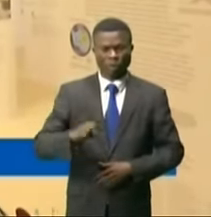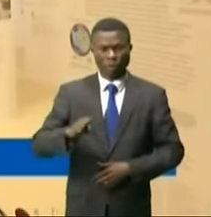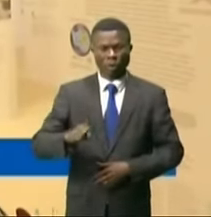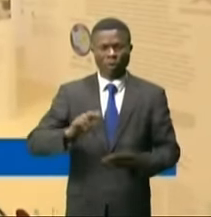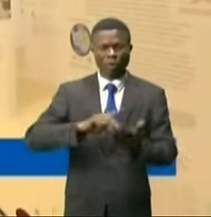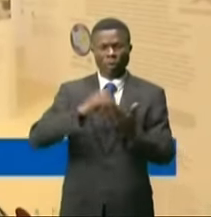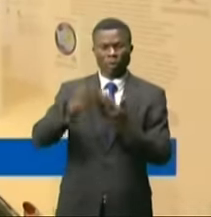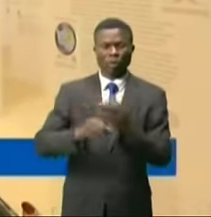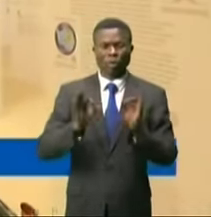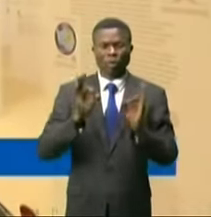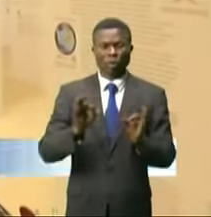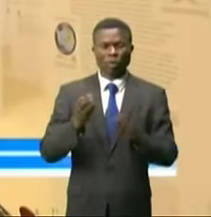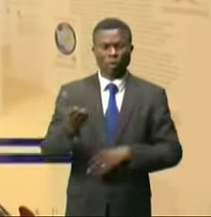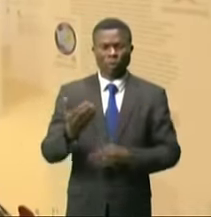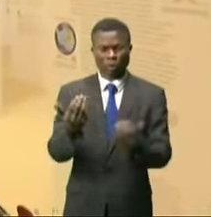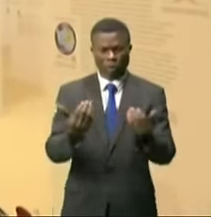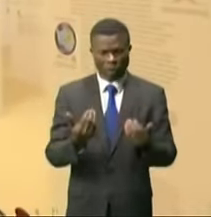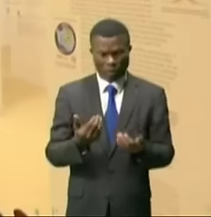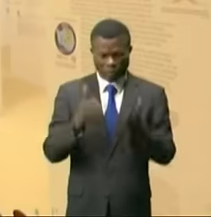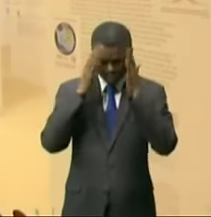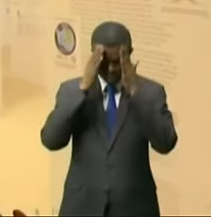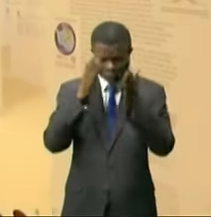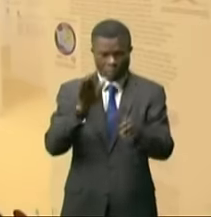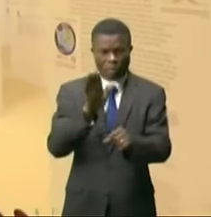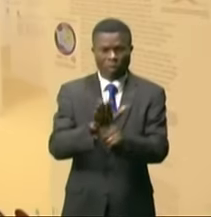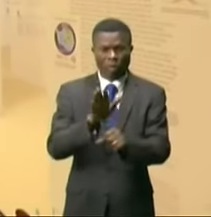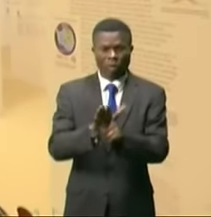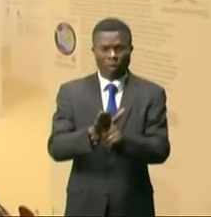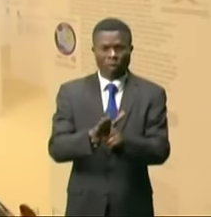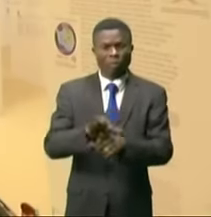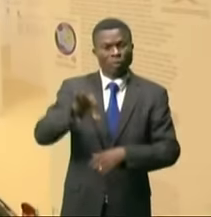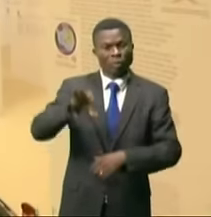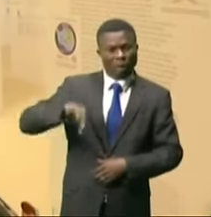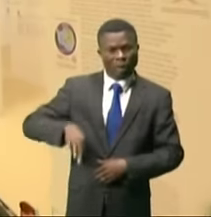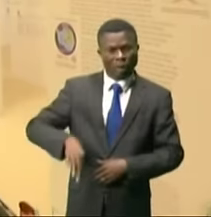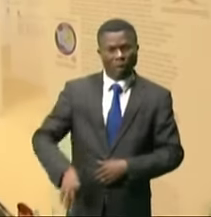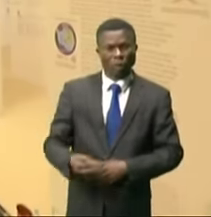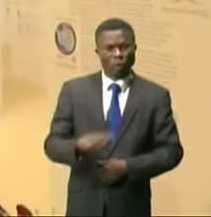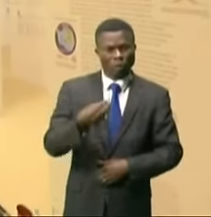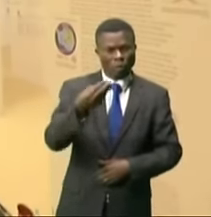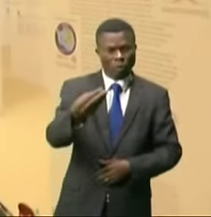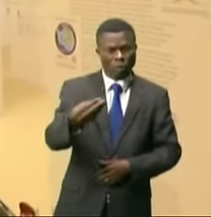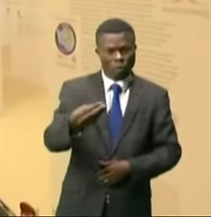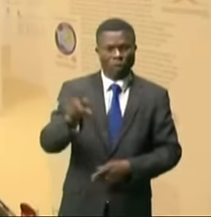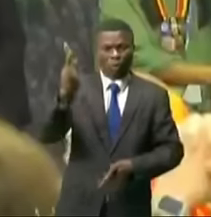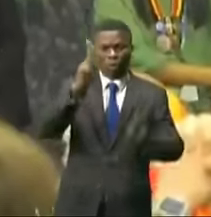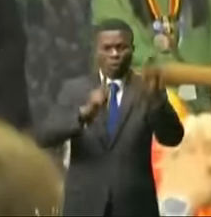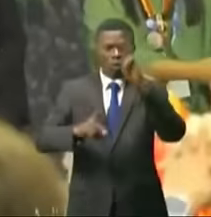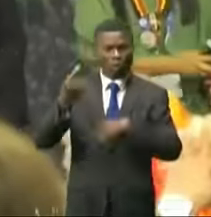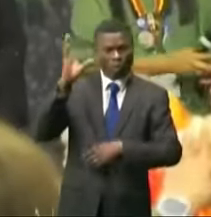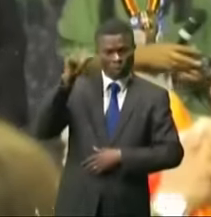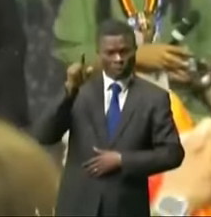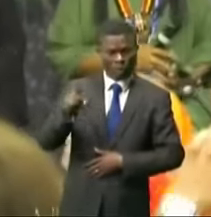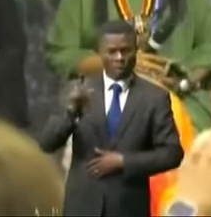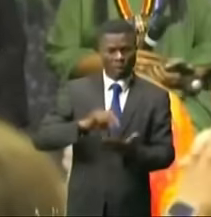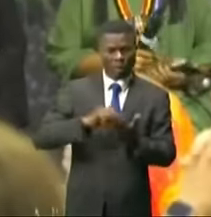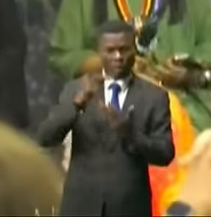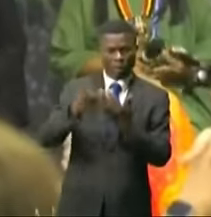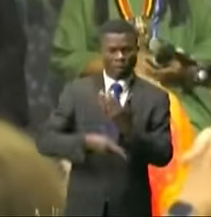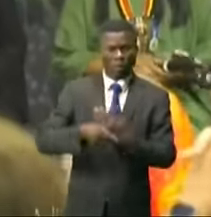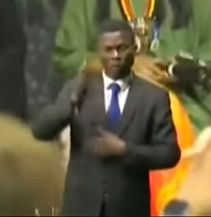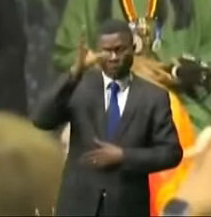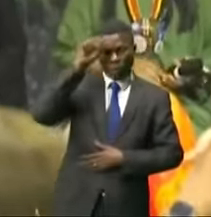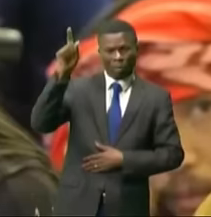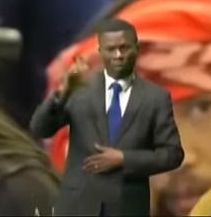standard Equitable Earth qui veut se focaliser sur les bénéfices qu'on doit donner aux populations locales. Le projet Maïndombe a